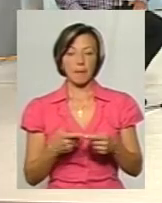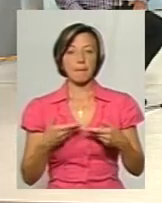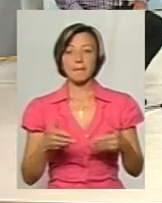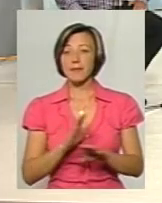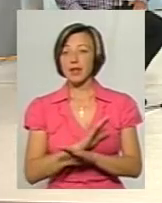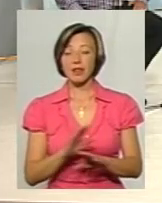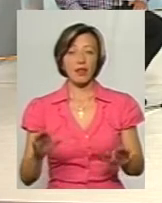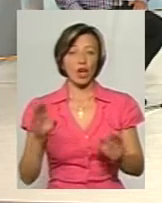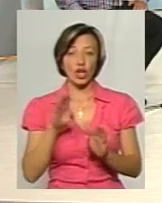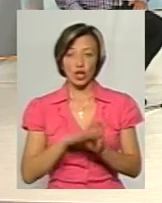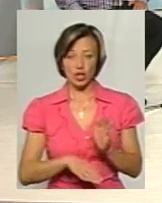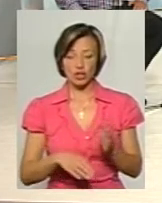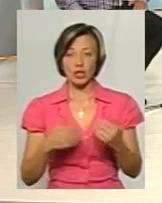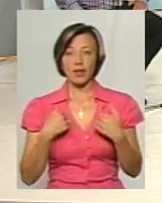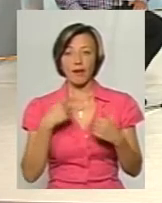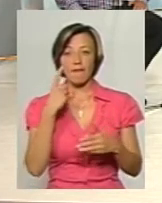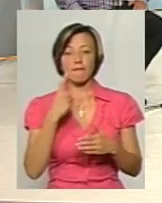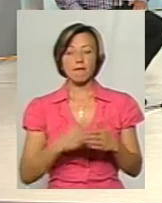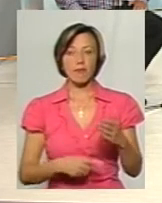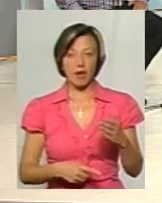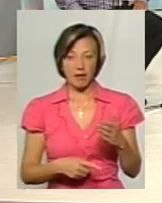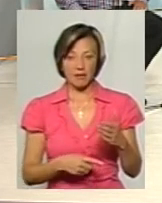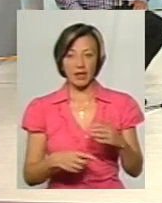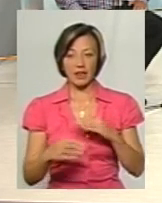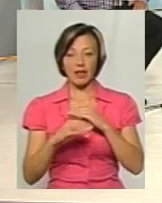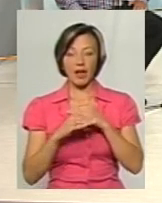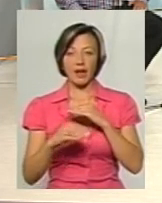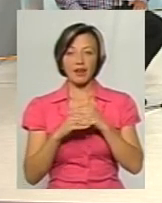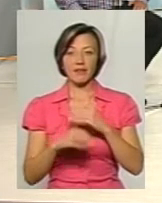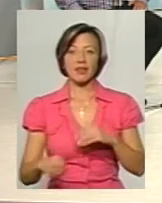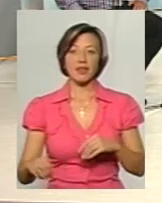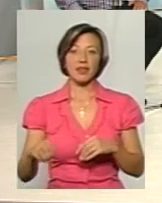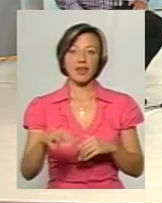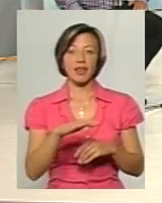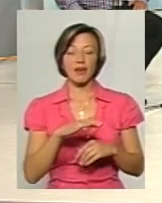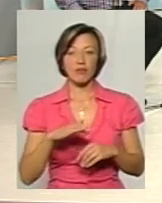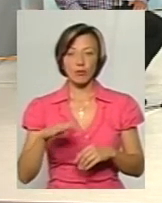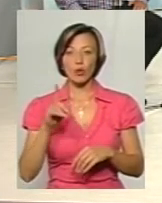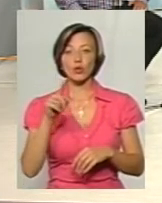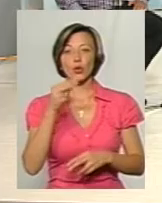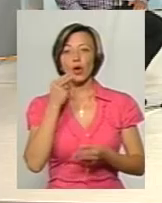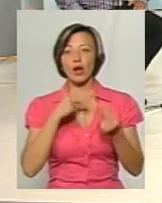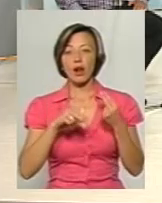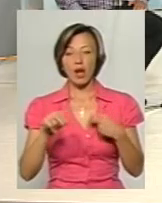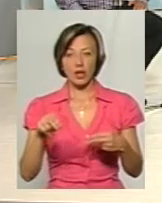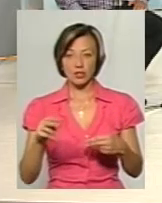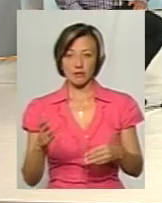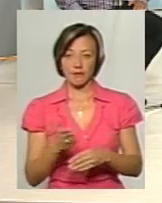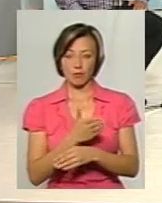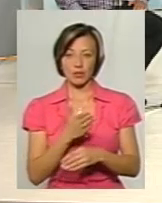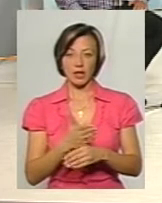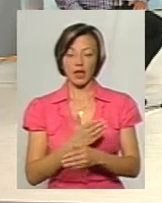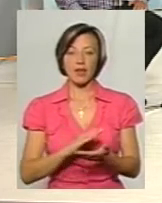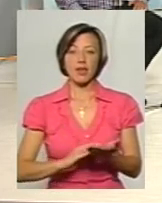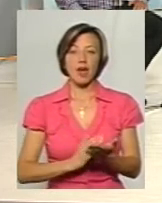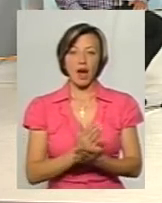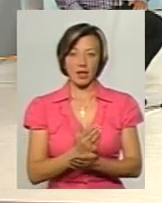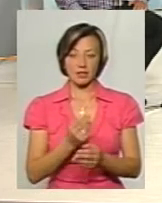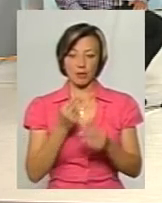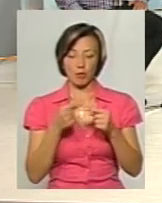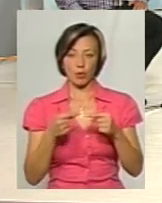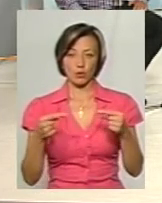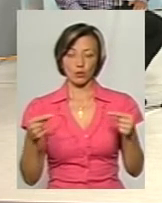гірші. Я впевнений, що ми на рівні європейського, а то й можливо і краще випускаємо якісніший продукт,